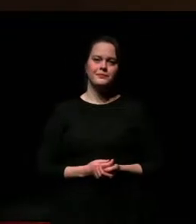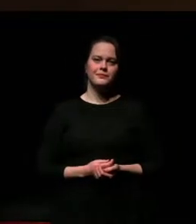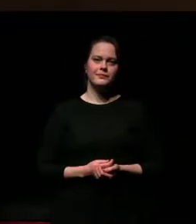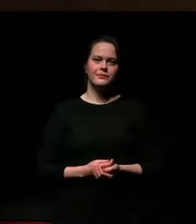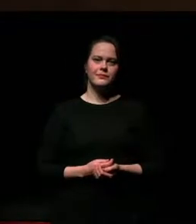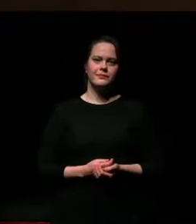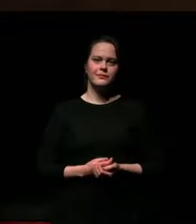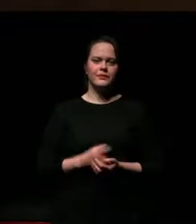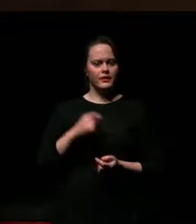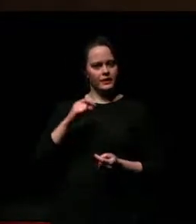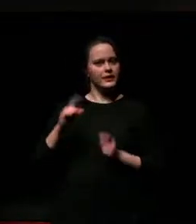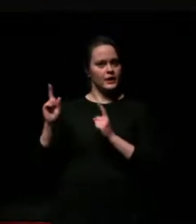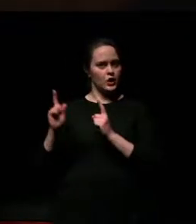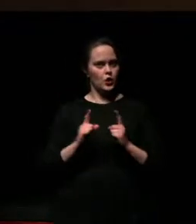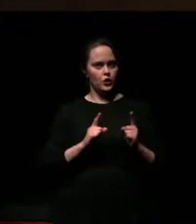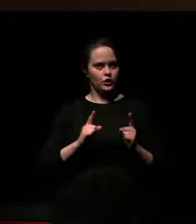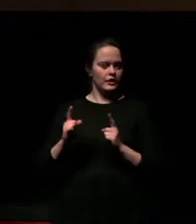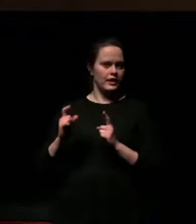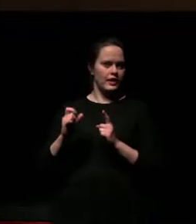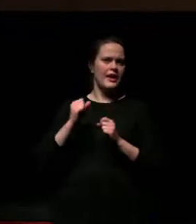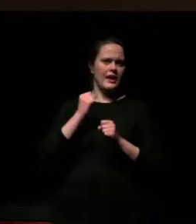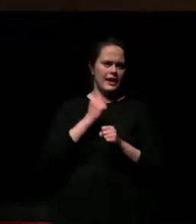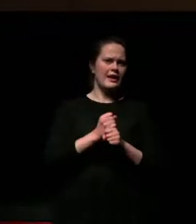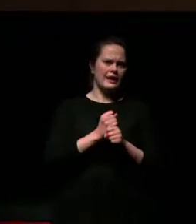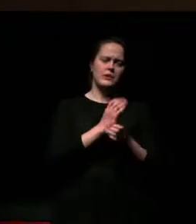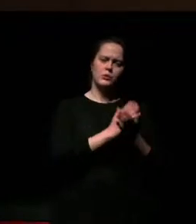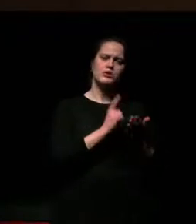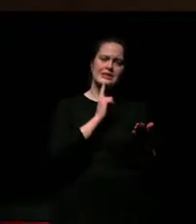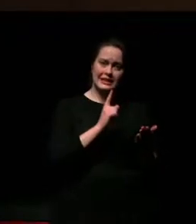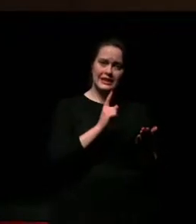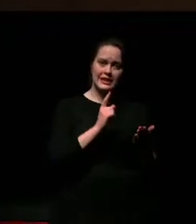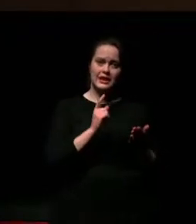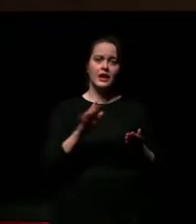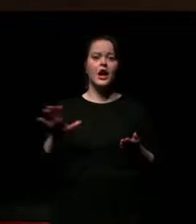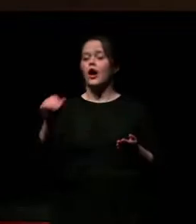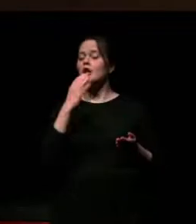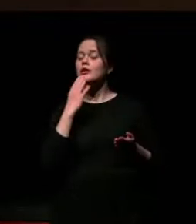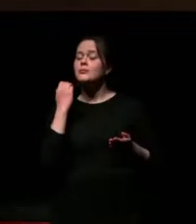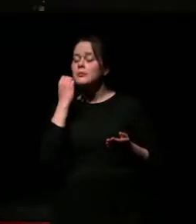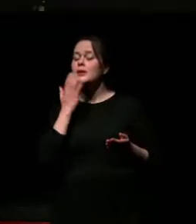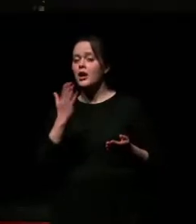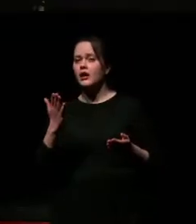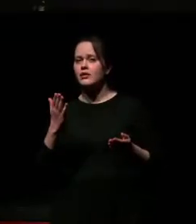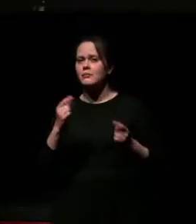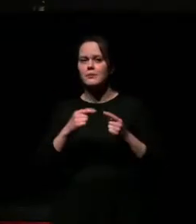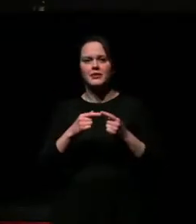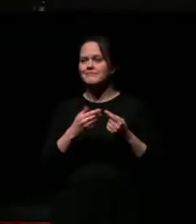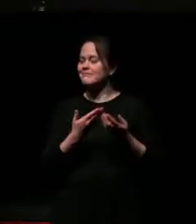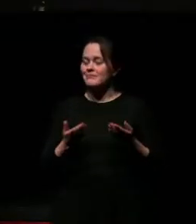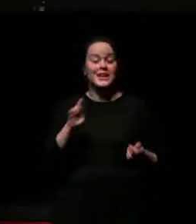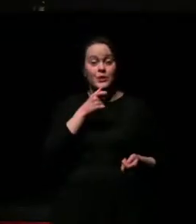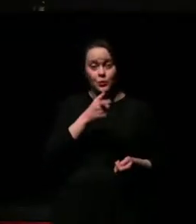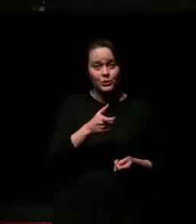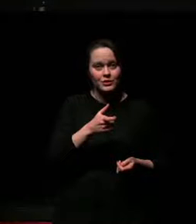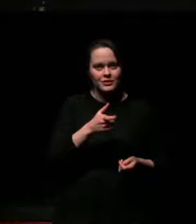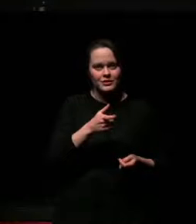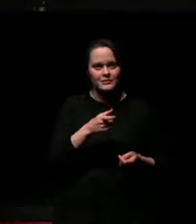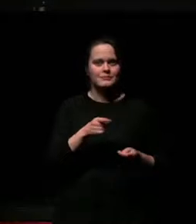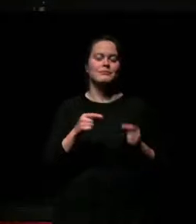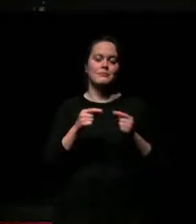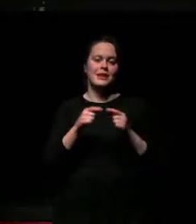Den joiken er egentlig en måte å si det på uten ord, da. Men litt det samme